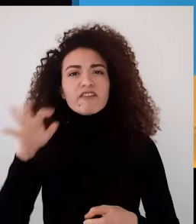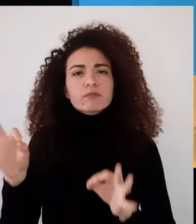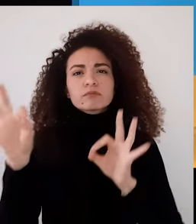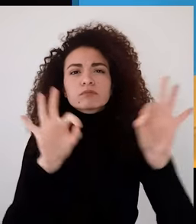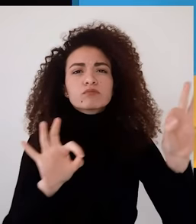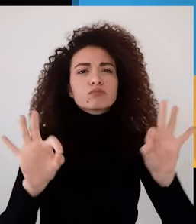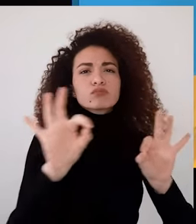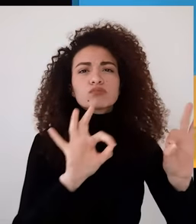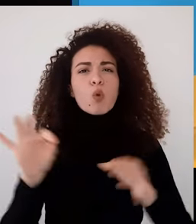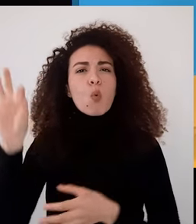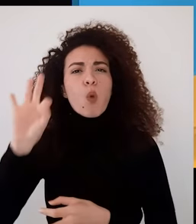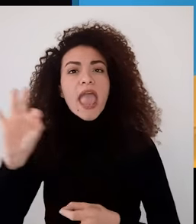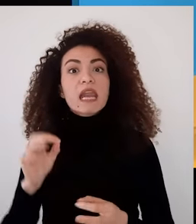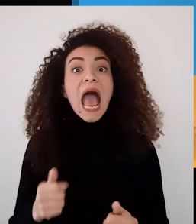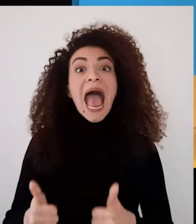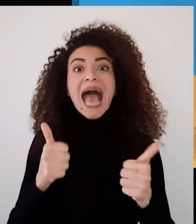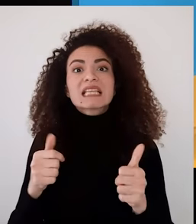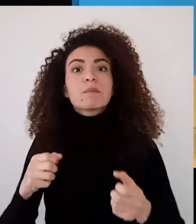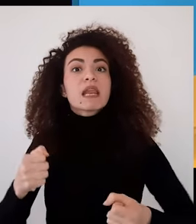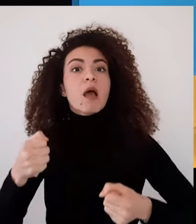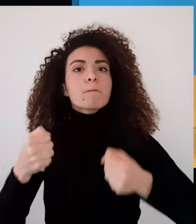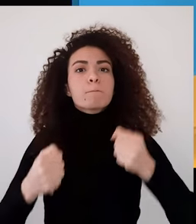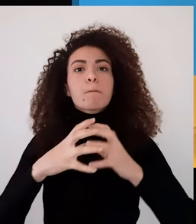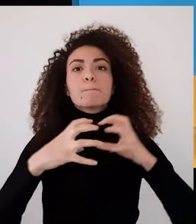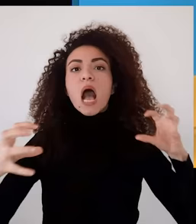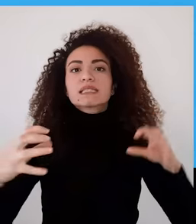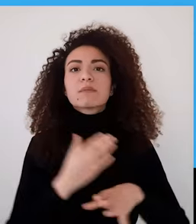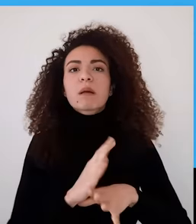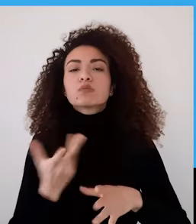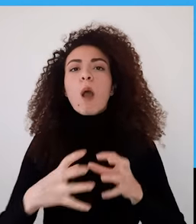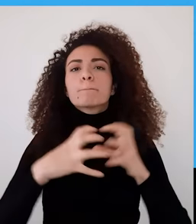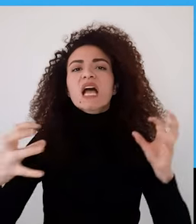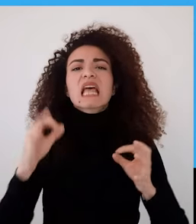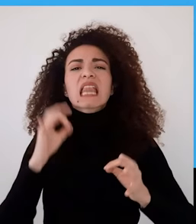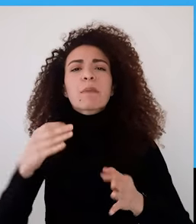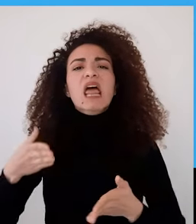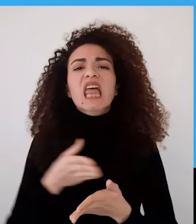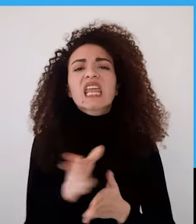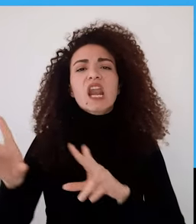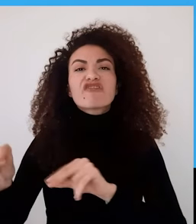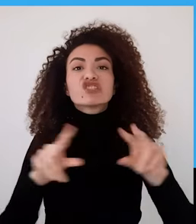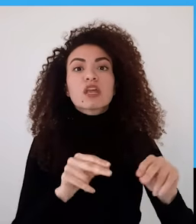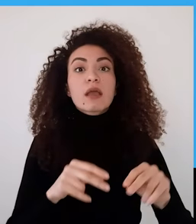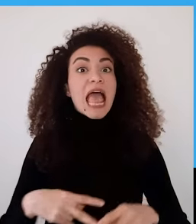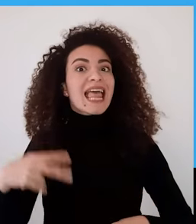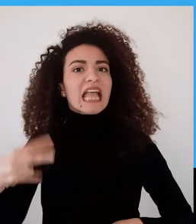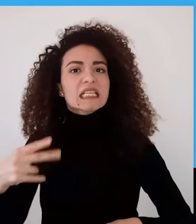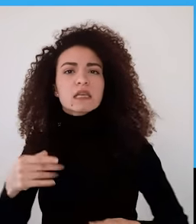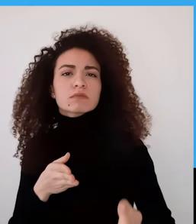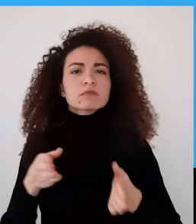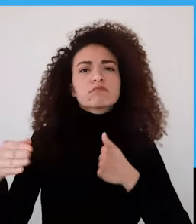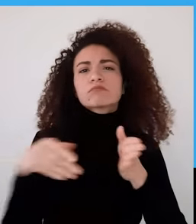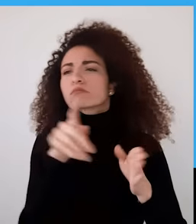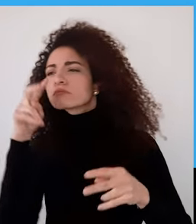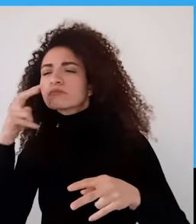من سائقي الباص، لأنه سائقي الباص بيتبعوا مسارات محددة، بينما سائقي التاكسي بحاجة إنه يفتشوا